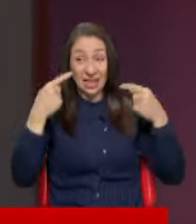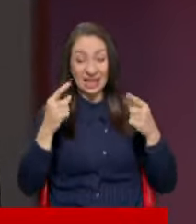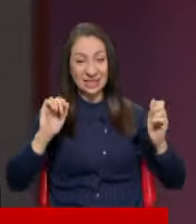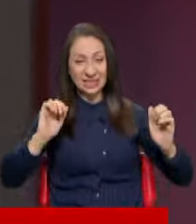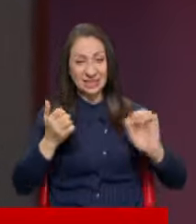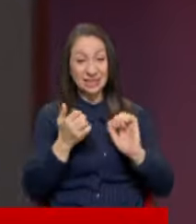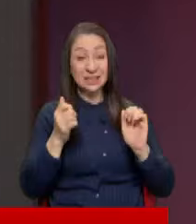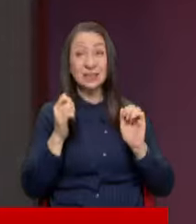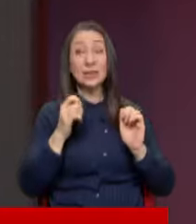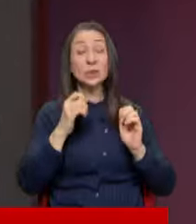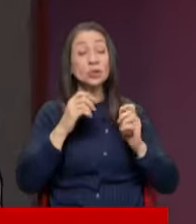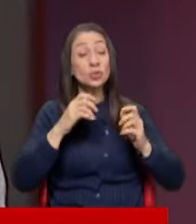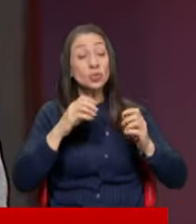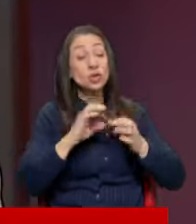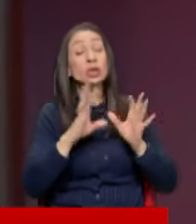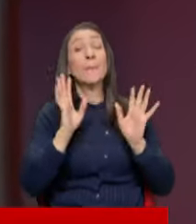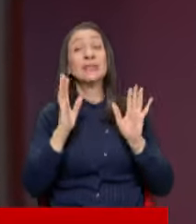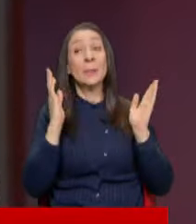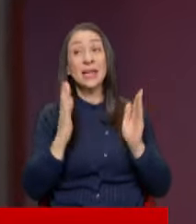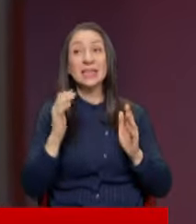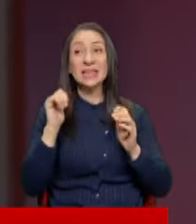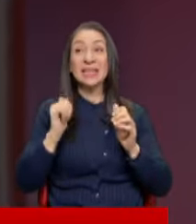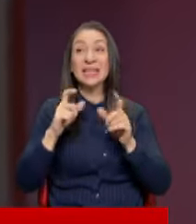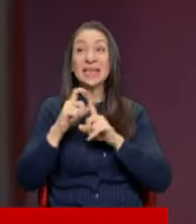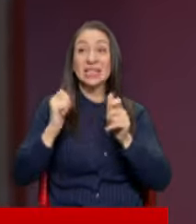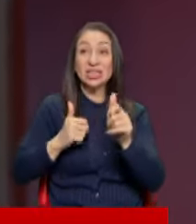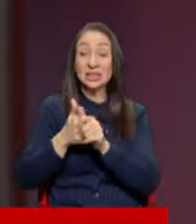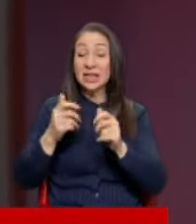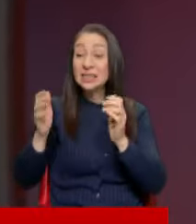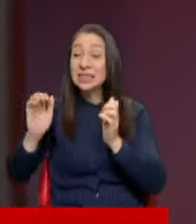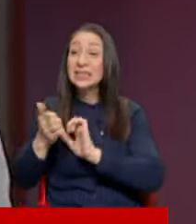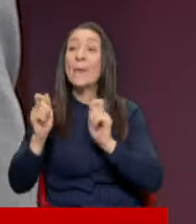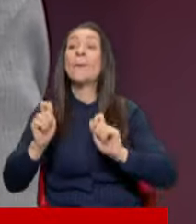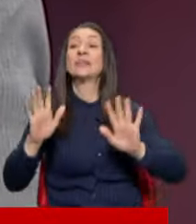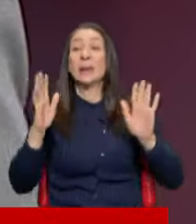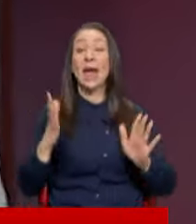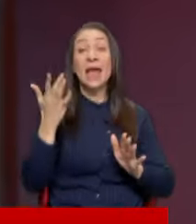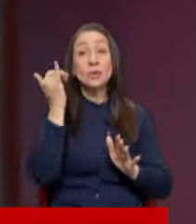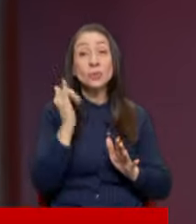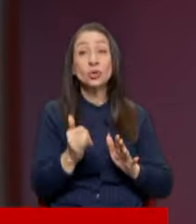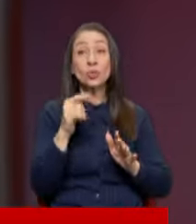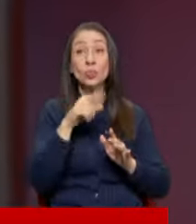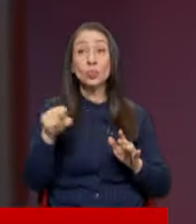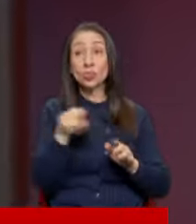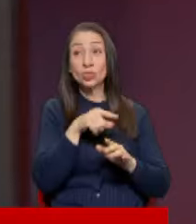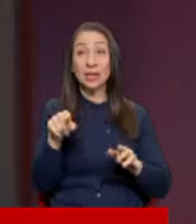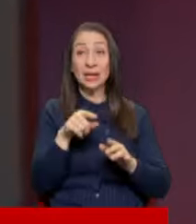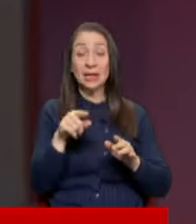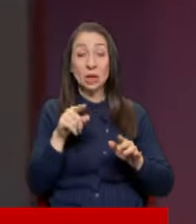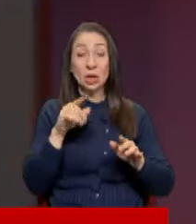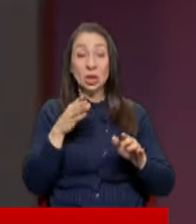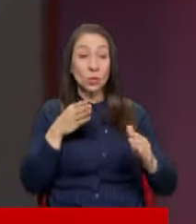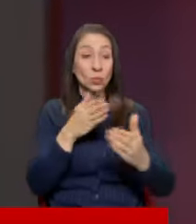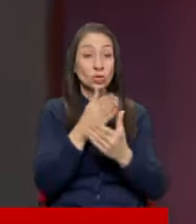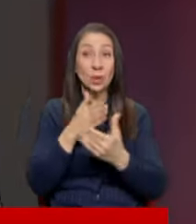sınırlayarak tırpanlamak bile Danıştayın yetkilerini tırpanlamak bile en azından bunları müdahale